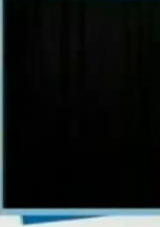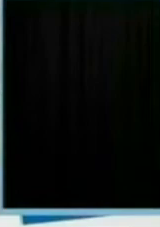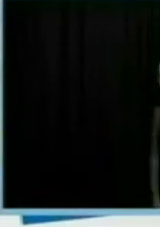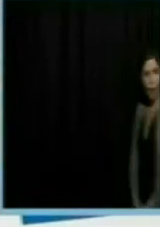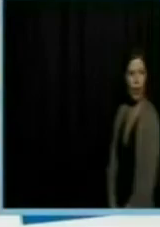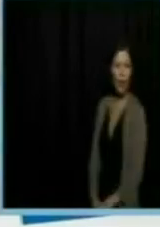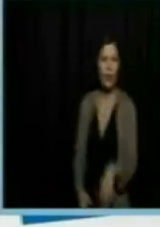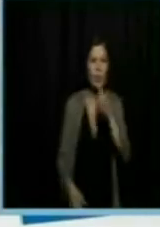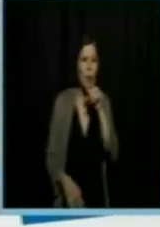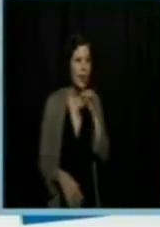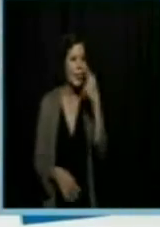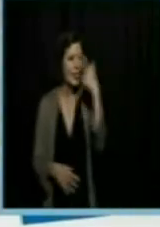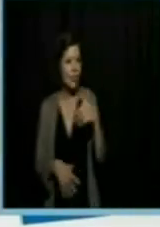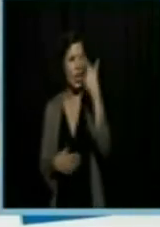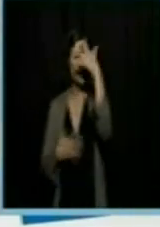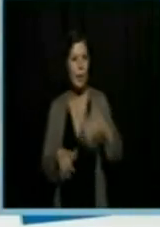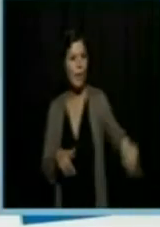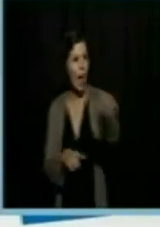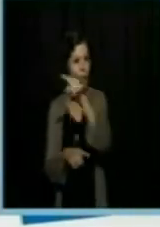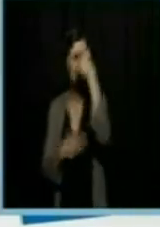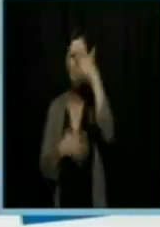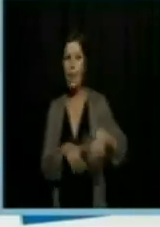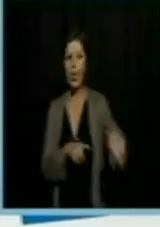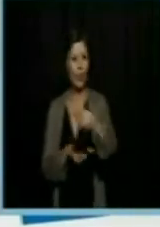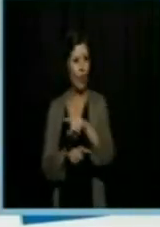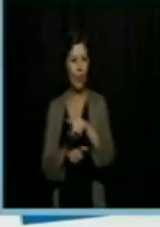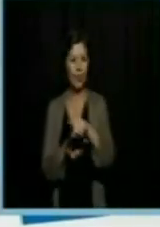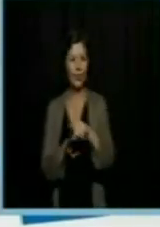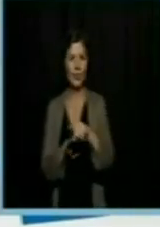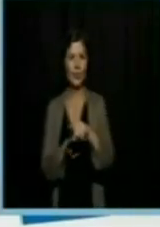Sapevatelo. Sapevatelo. Sapevatelo. Allora, prima...